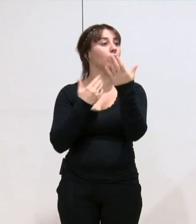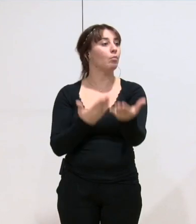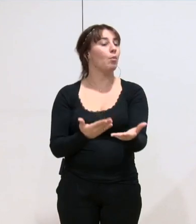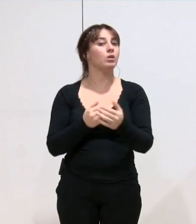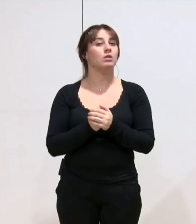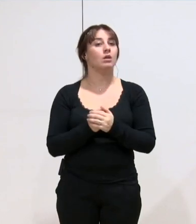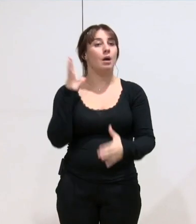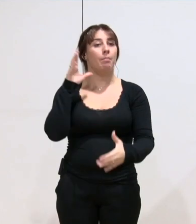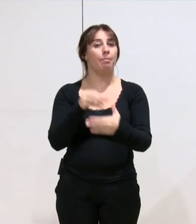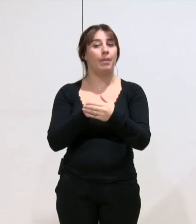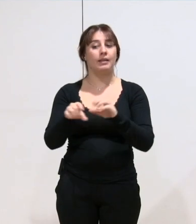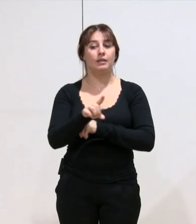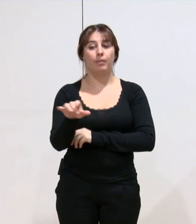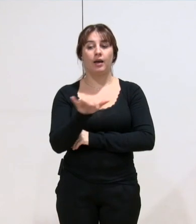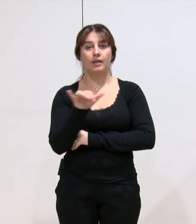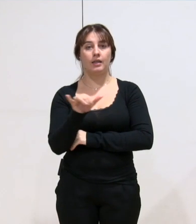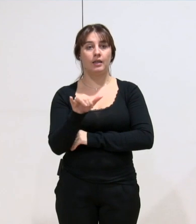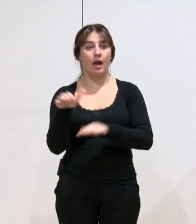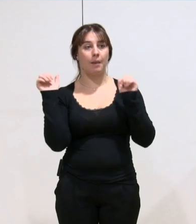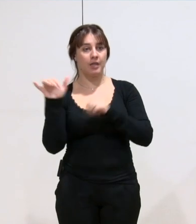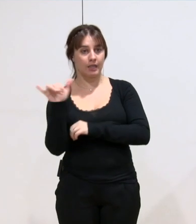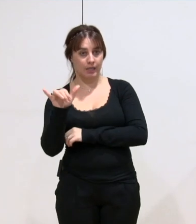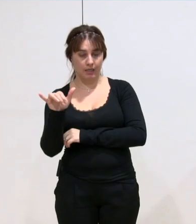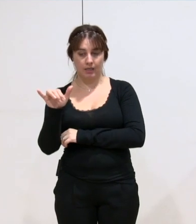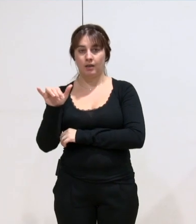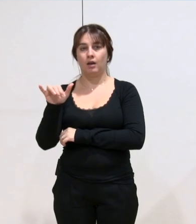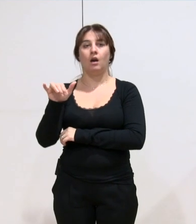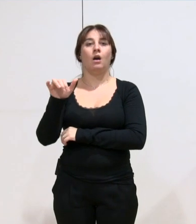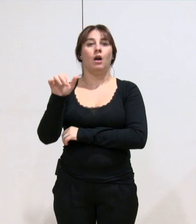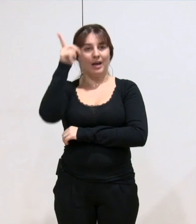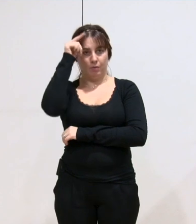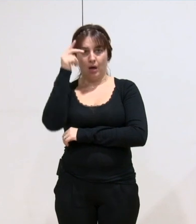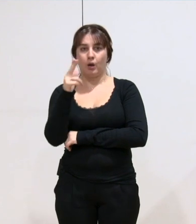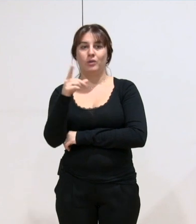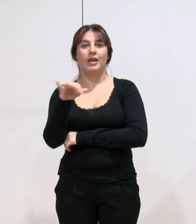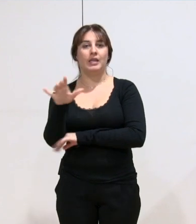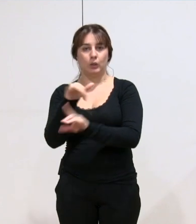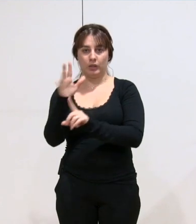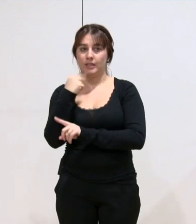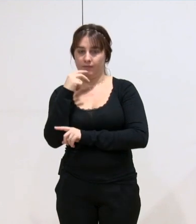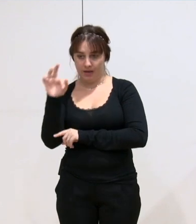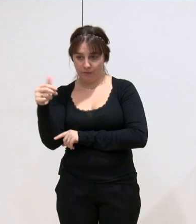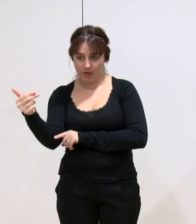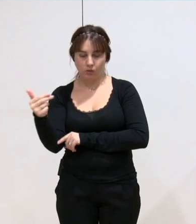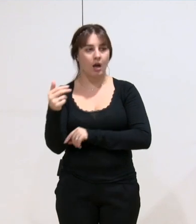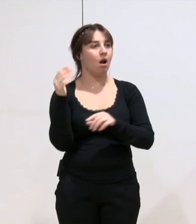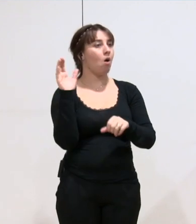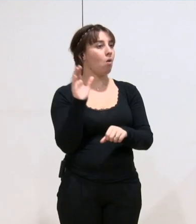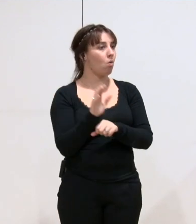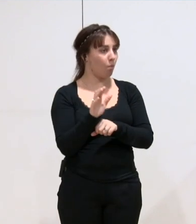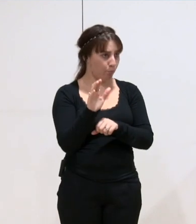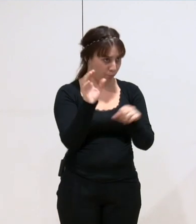Qui ne prend pas part au vote? Qui s'abstient? Donc Républicains, UDI, Société Civile, Front National. Qui vote